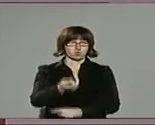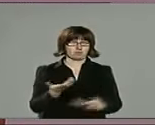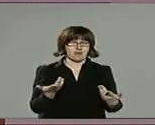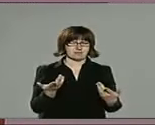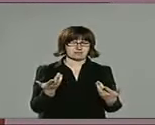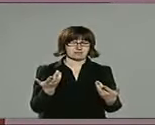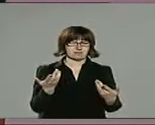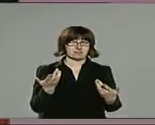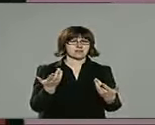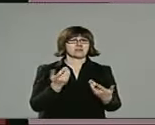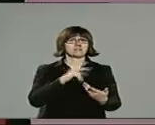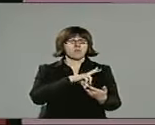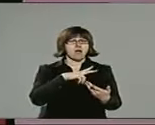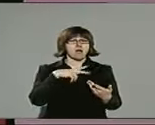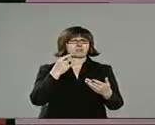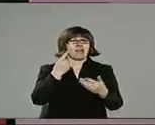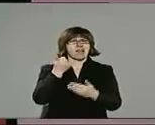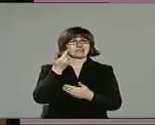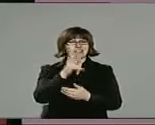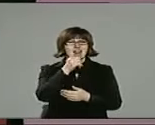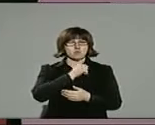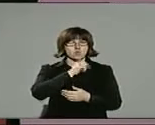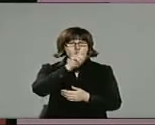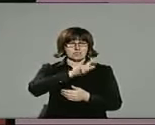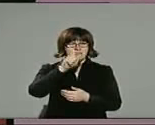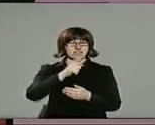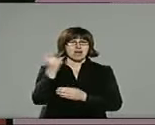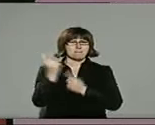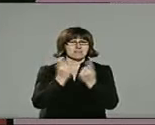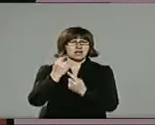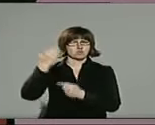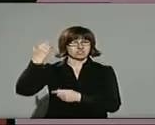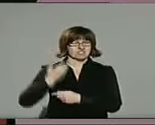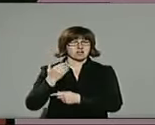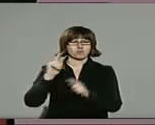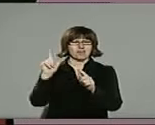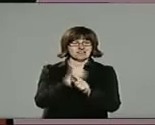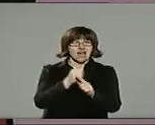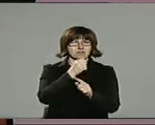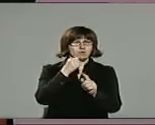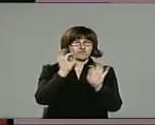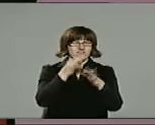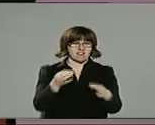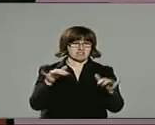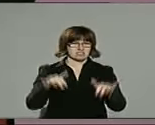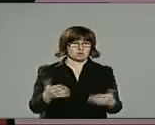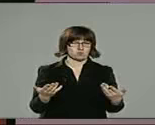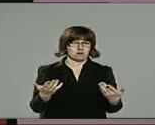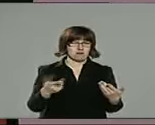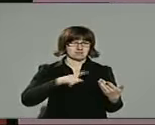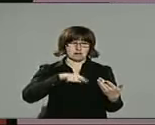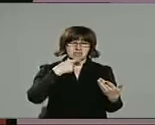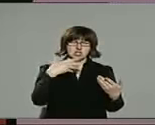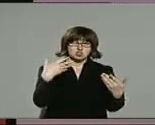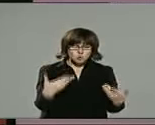werden und solange ein Drittel der Jugendlichen mit Migrationshintergrund keine Berufsqualifizierung macht. Ich sag euch,